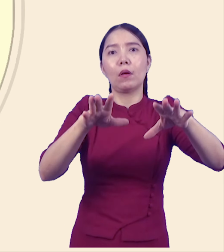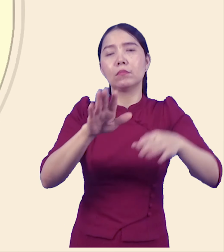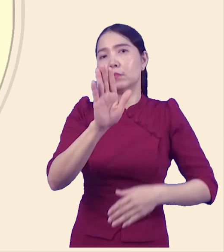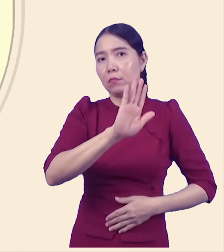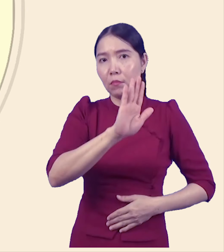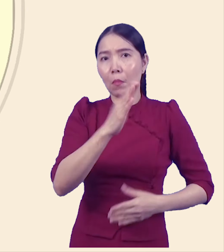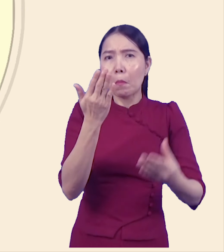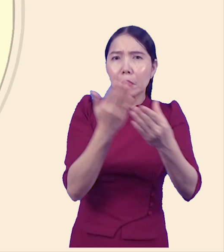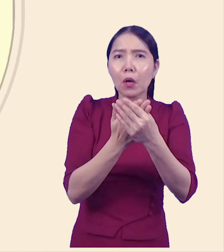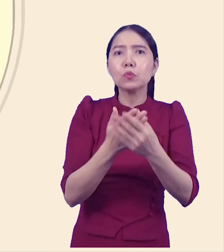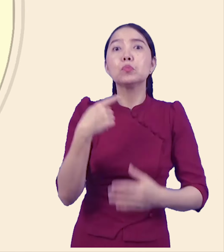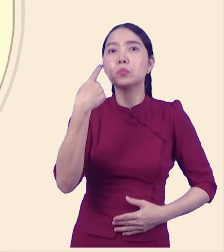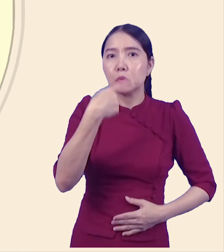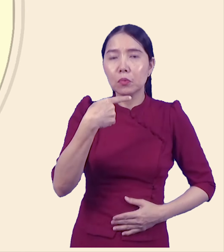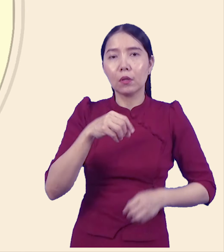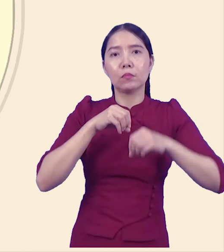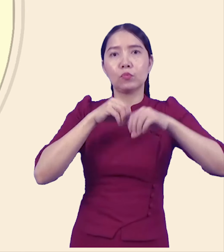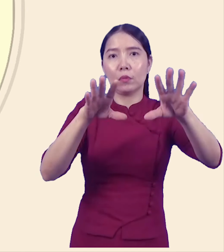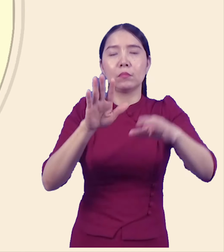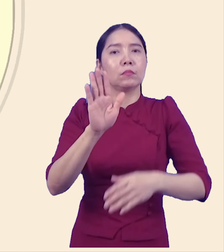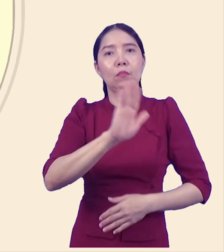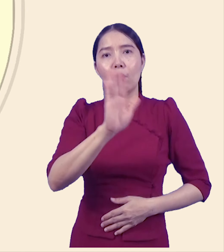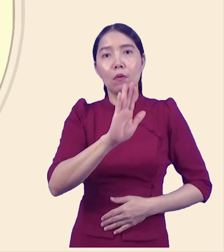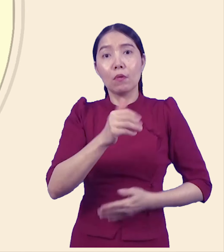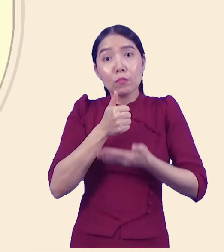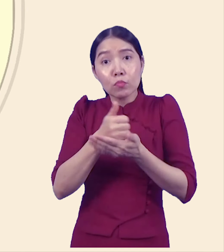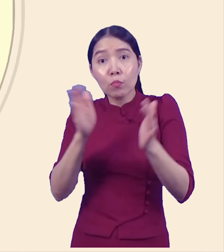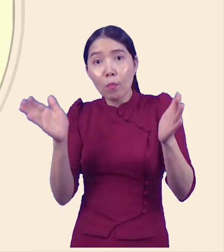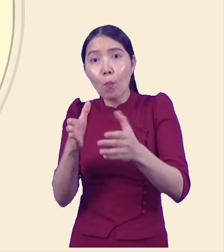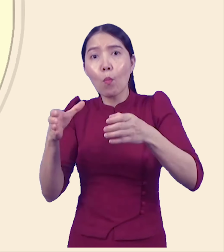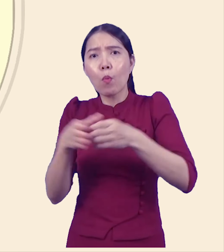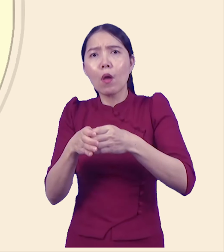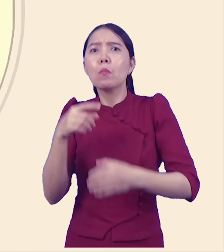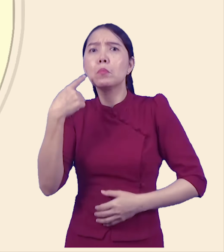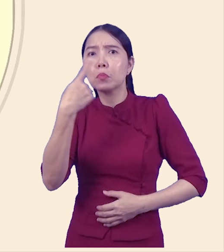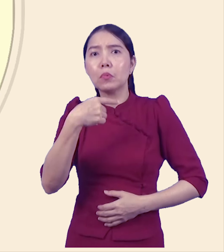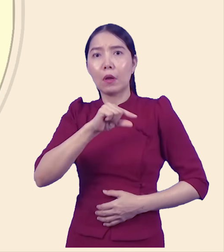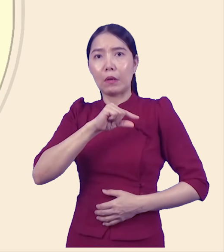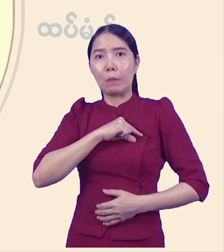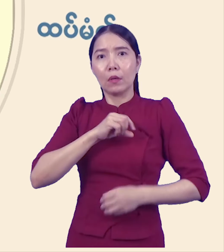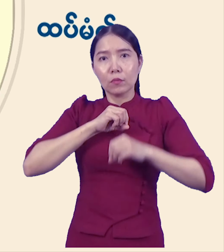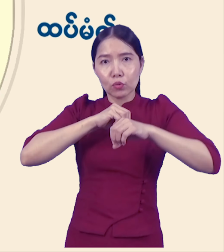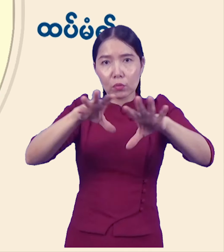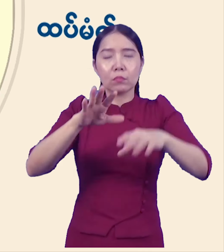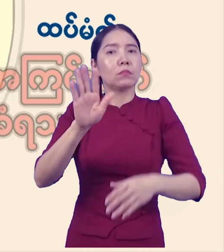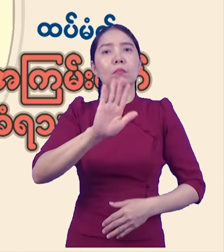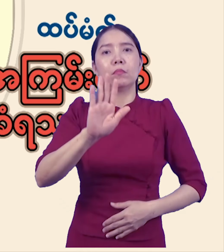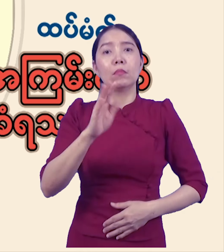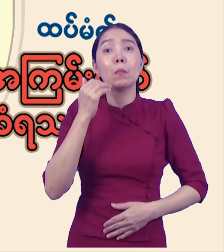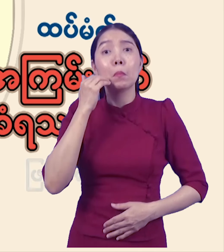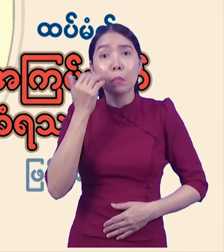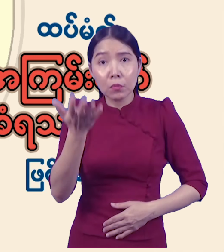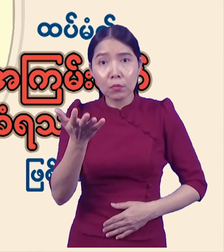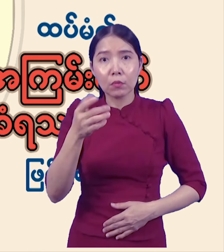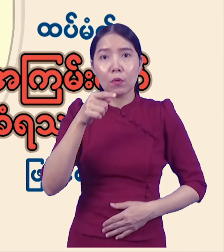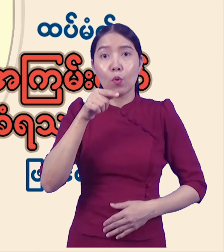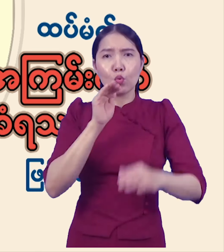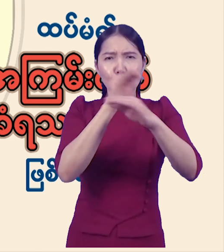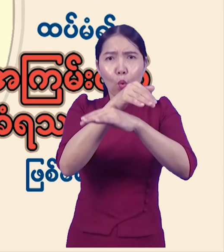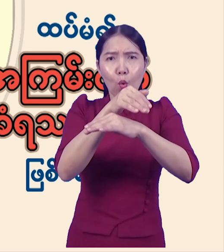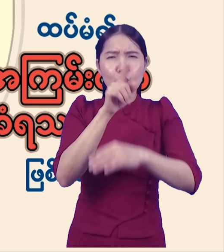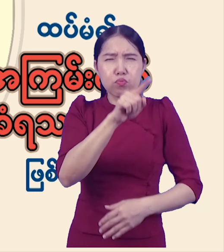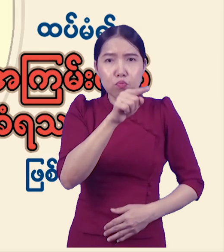သုံးပြုသောဓာတ်ပုံများကြောင့်အကျန်းဖတ်မှုမှလွတ်မြောက်လာသူများနဲ့၎င်းတို့ရဲ့မိသားစုများဟာထမ်းမှန်၍အကျန်းဖတ်ခံရတဲ့ကဲ့သို့ဖြစ်စေ